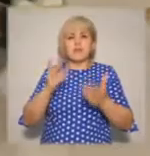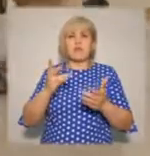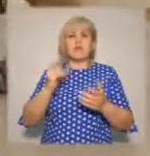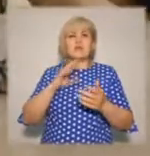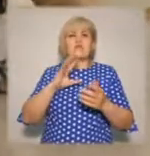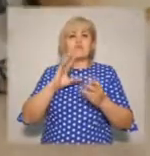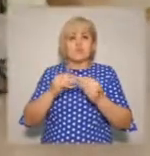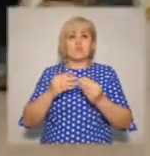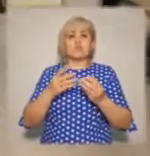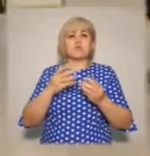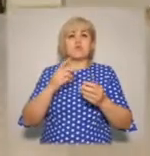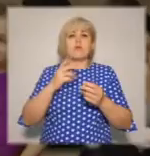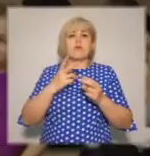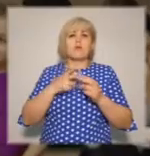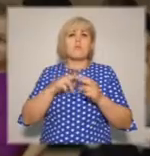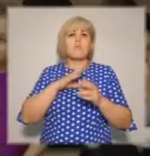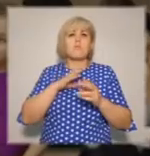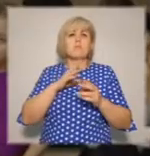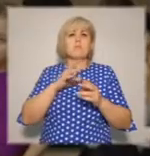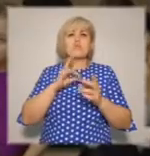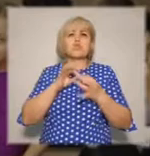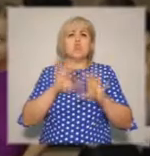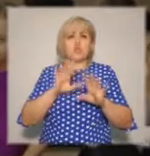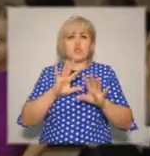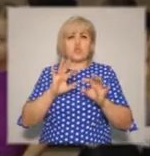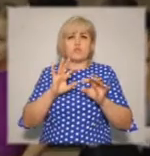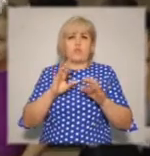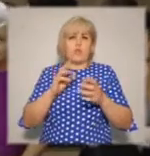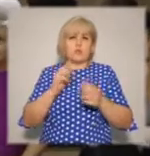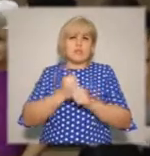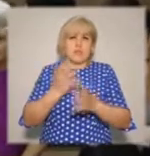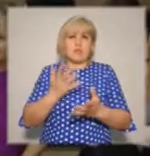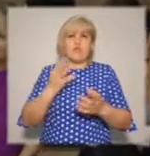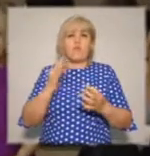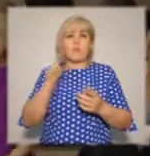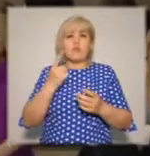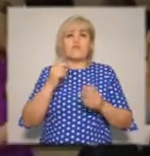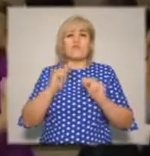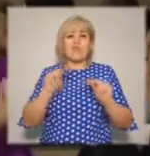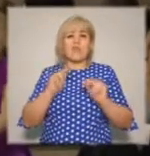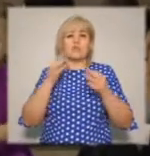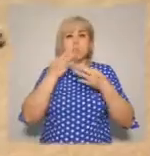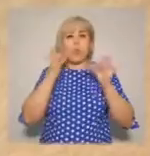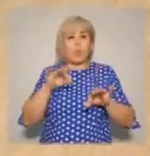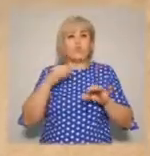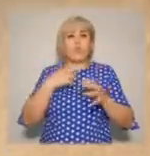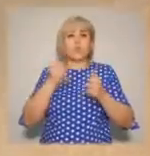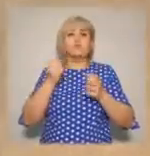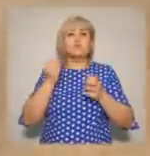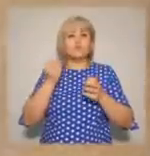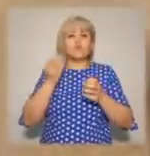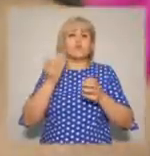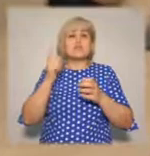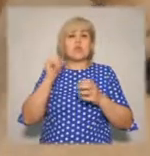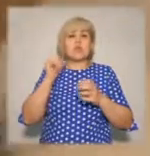мне будущего педагога. Она мне в восьмом классе дала группу детей. Вот. И тогда я попробовала себя в качестве тренера.